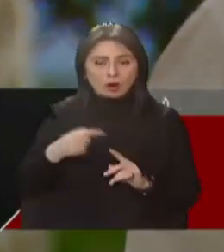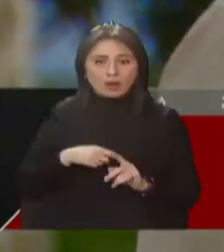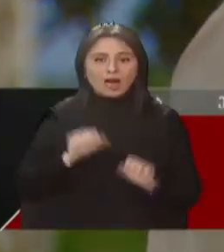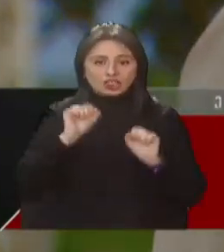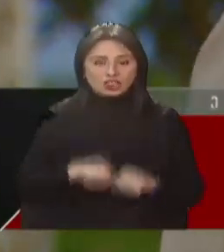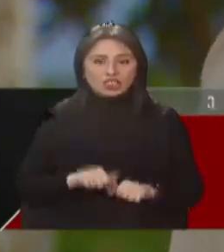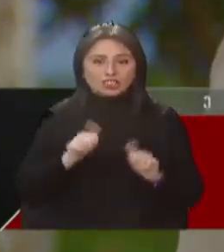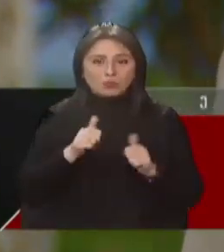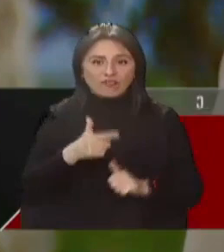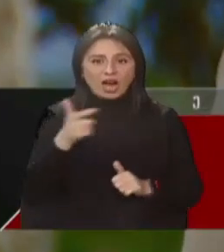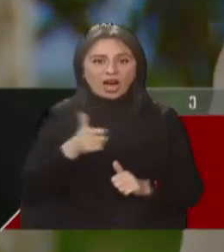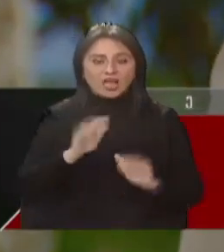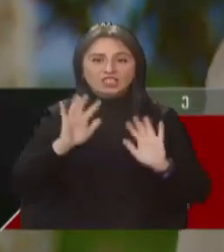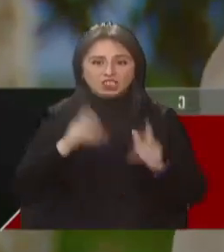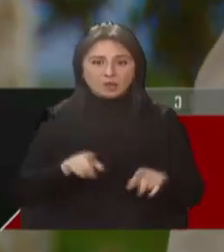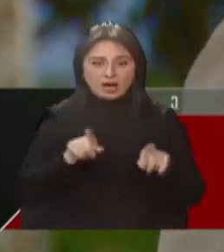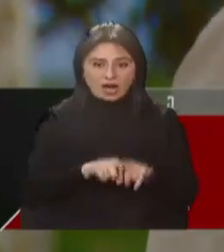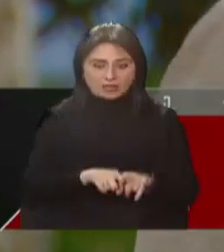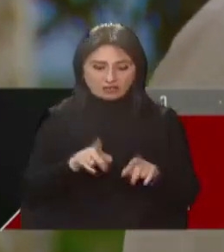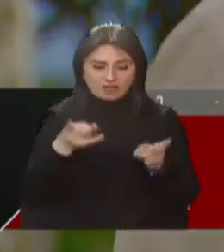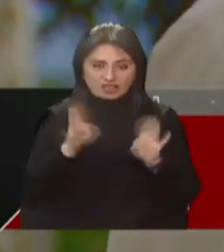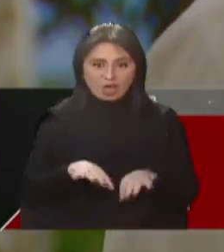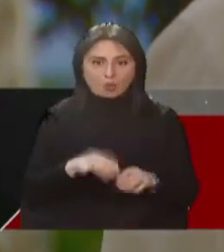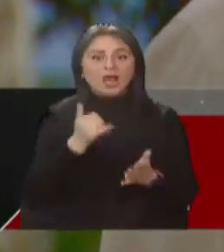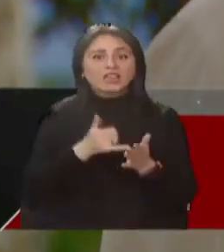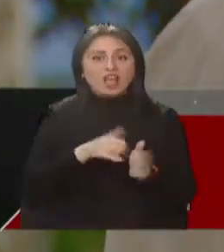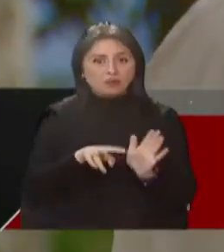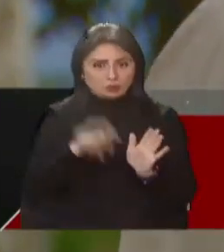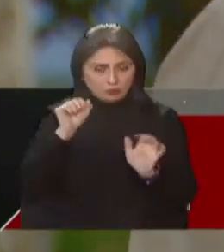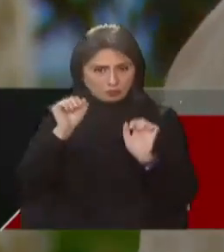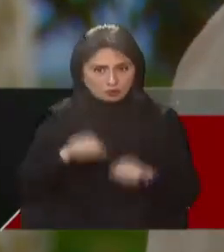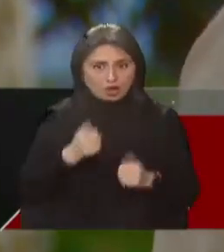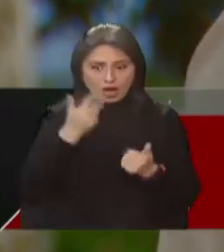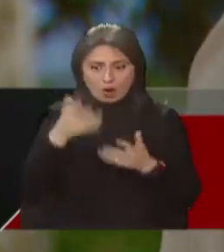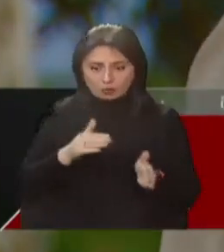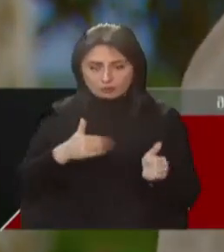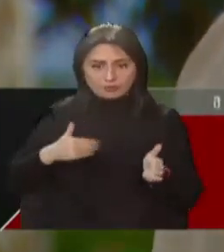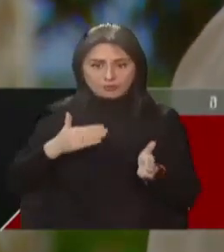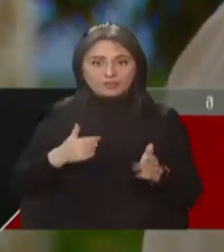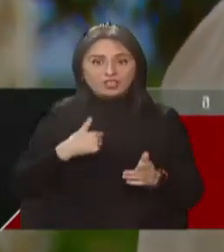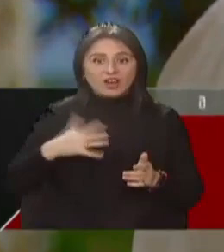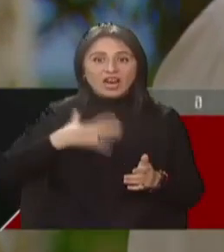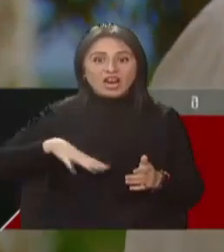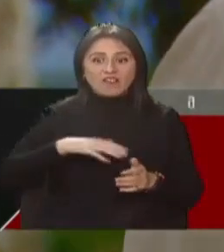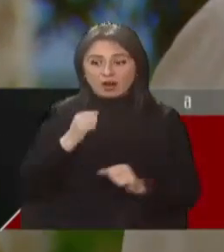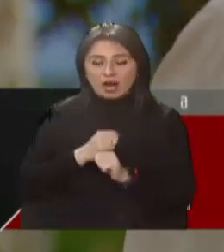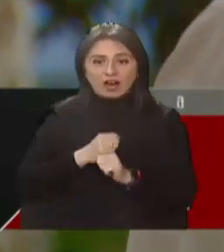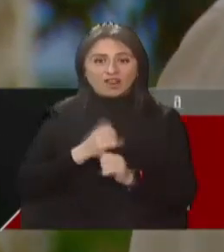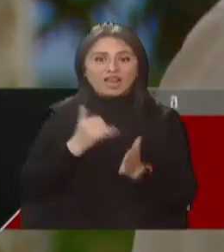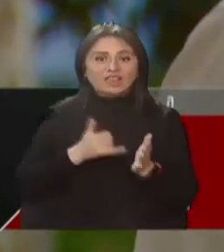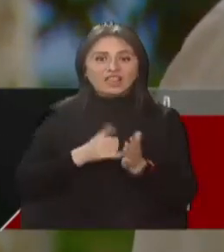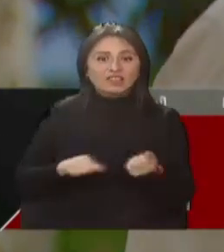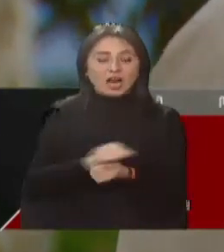Შეიძლება ასევე როგორც გაზის შემთხვევაში, ასევე დავიტოვოთ ნავთობის გარკვეული რაოდენობა და ჩვენ მე ქვეყანაში შეგავაკეთოთ